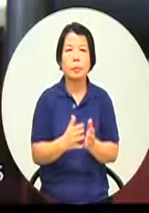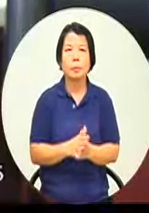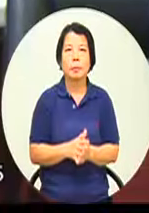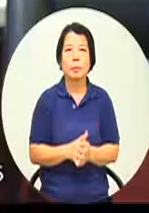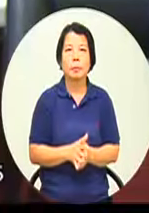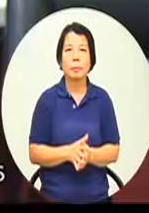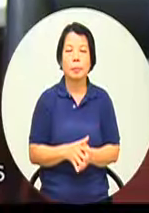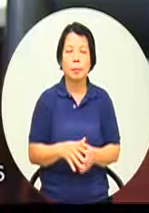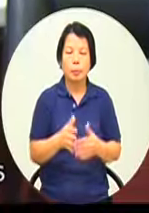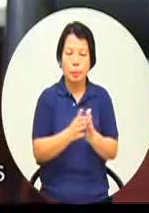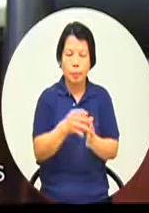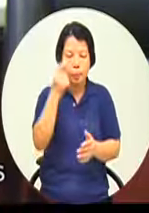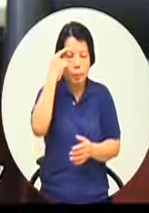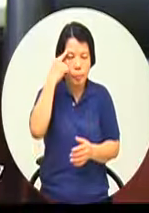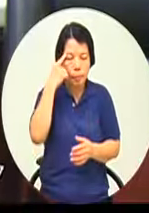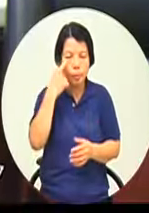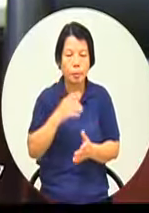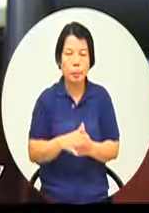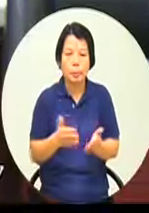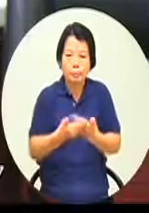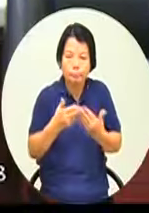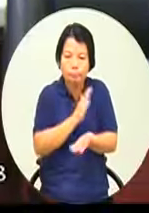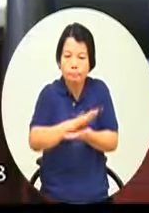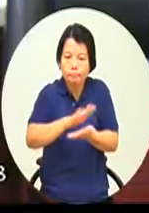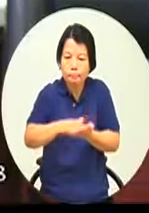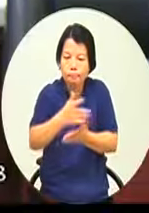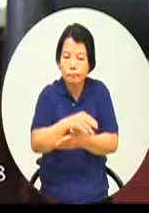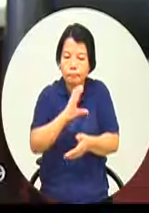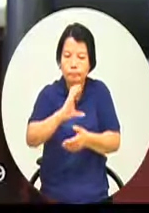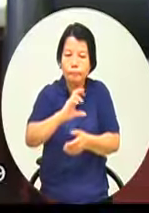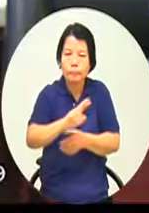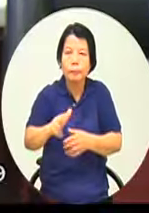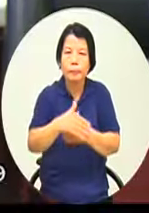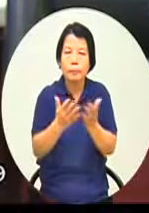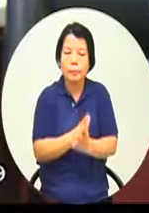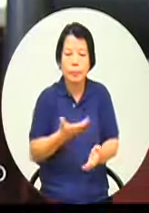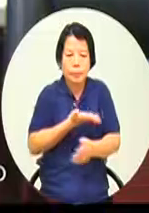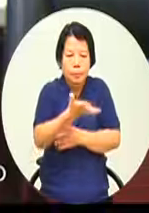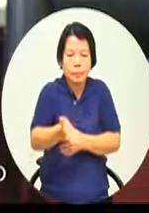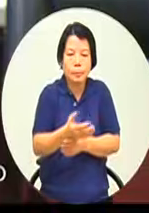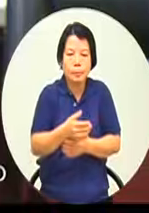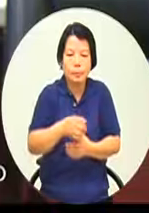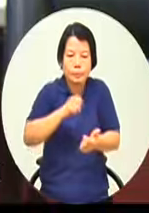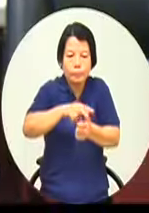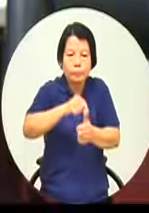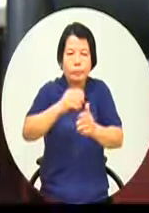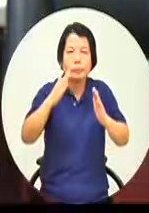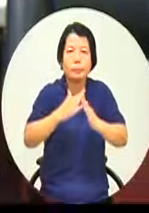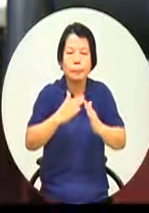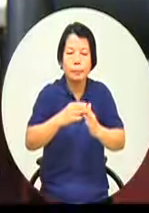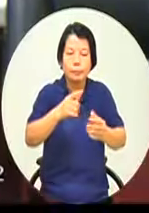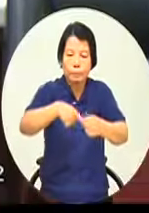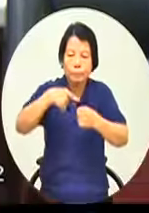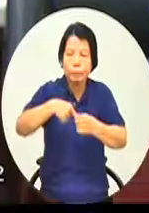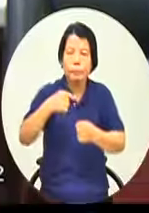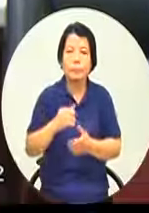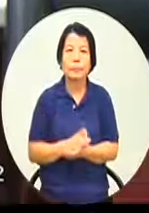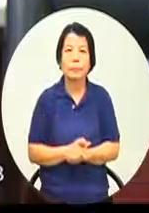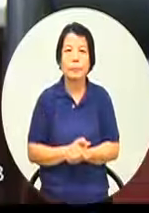就是想出有一个解决之道，然后让他有一个温饱的，就是一个收入。好，阿里